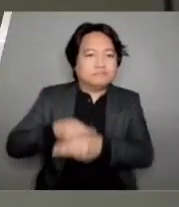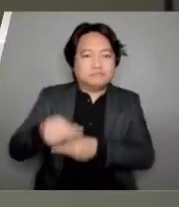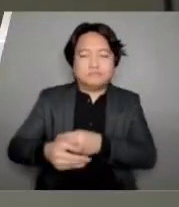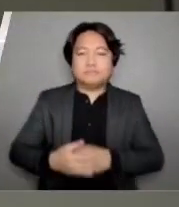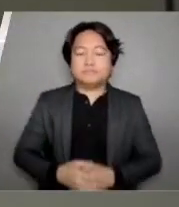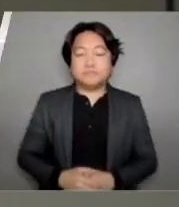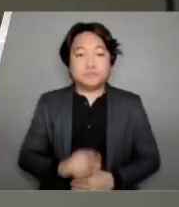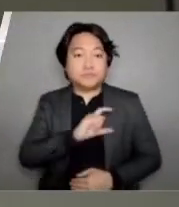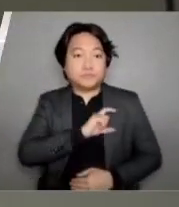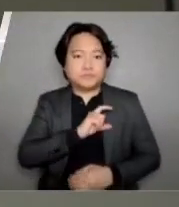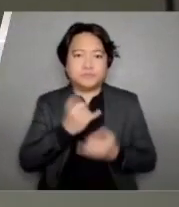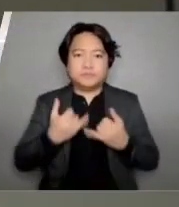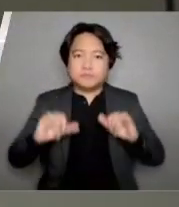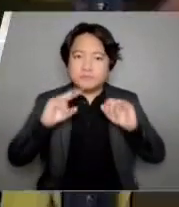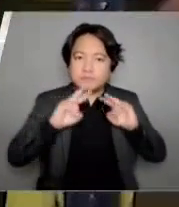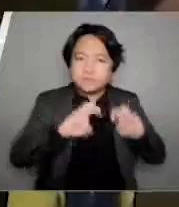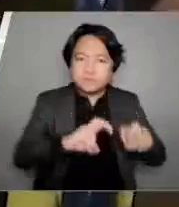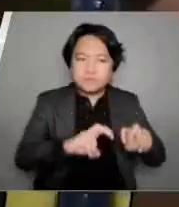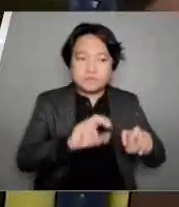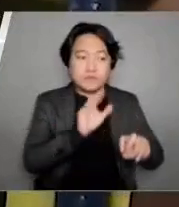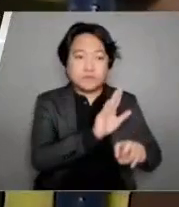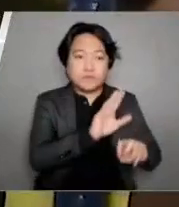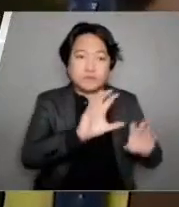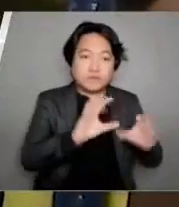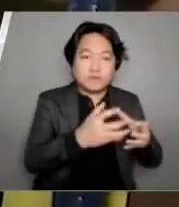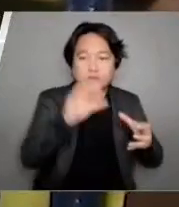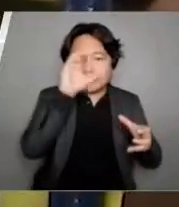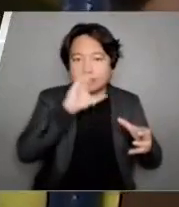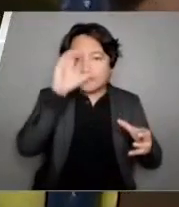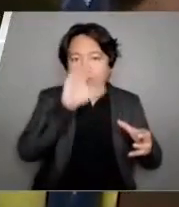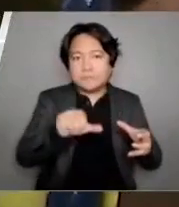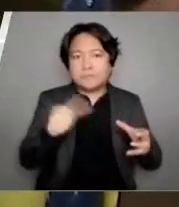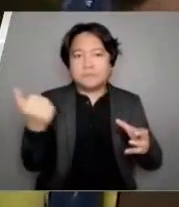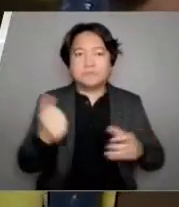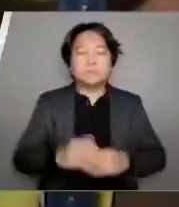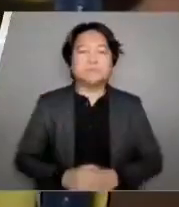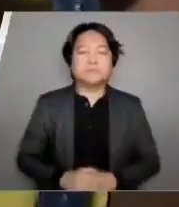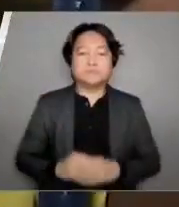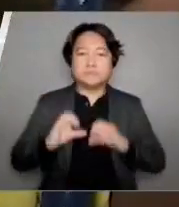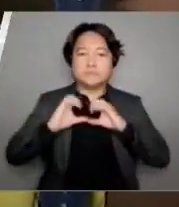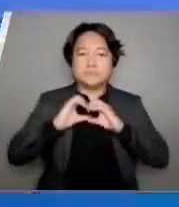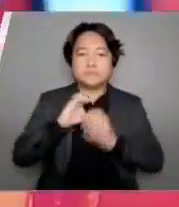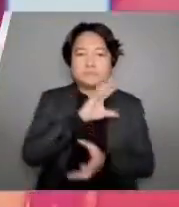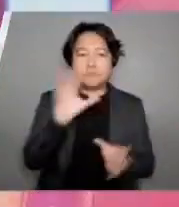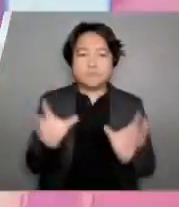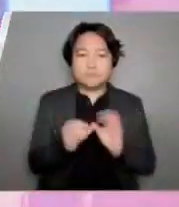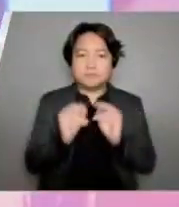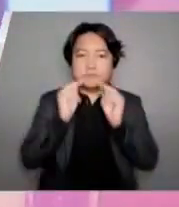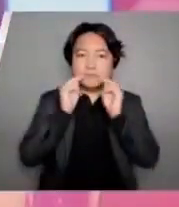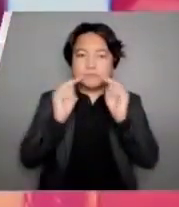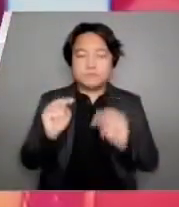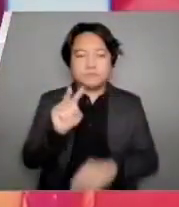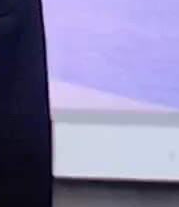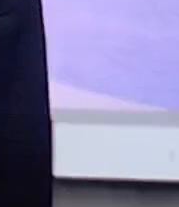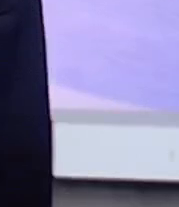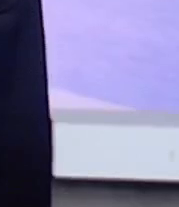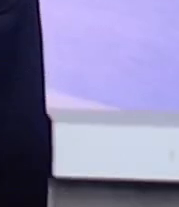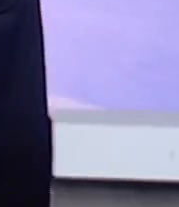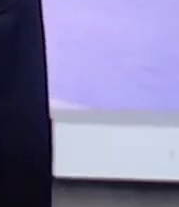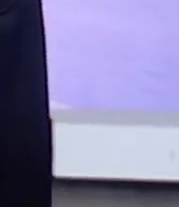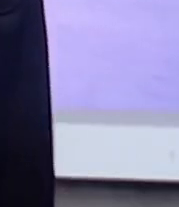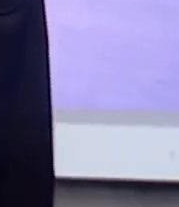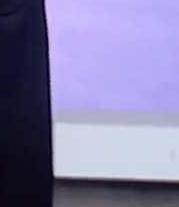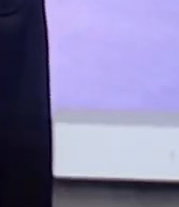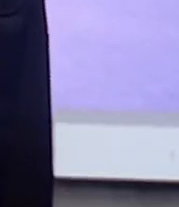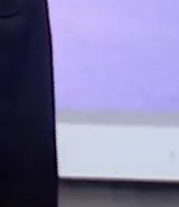Tinutugis na rin daw ang iba pang kasamahan ng suspect. Para sa GMA Integrated News, ako si Darlene Kay, ang inyong saksi.